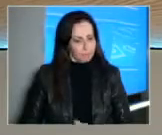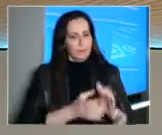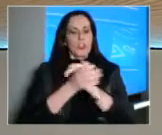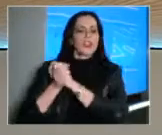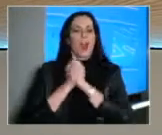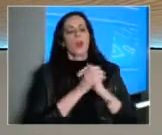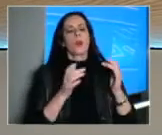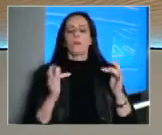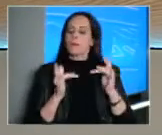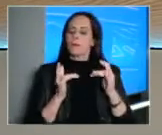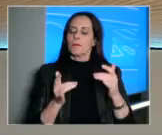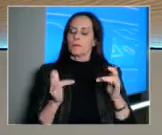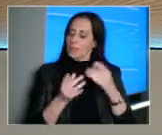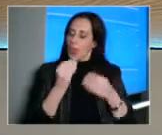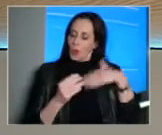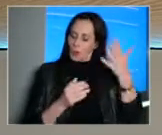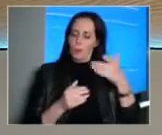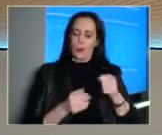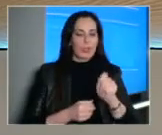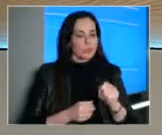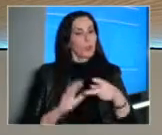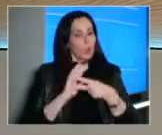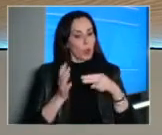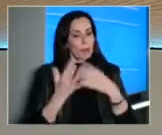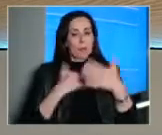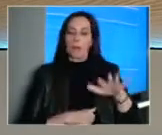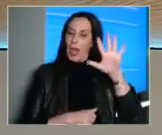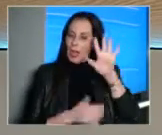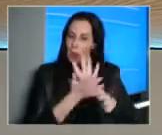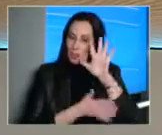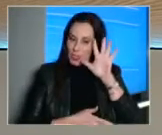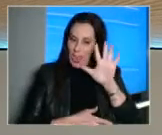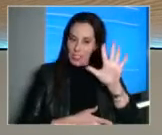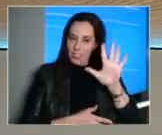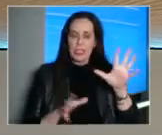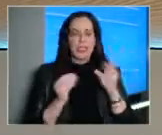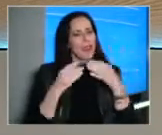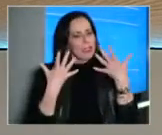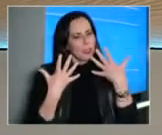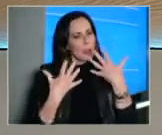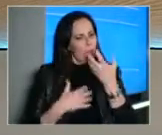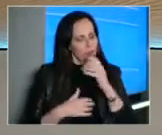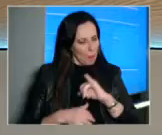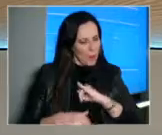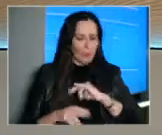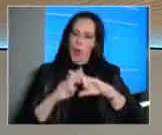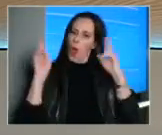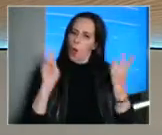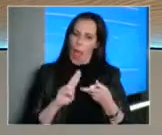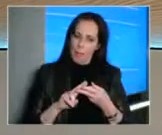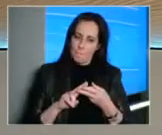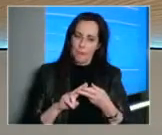שלום לכם, משחק חוץ המגזין העולמי של ערוץ כנסת, תוכנית מספר 15 עם הסיפורים החמים מהעולם